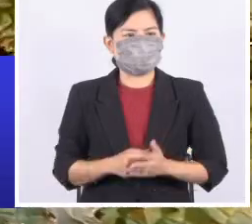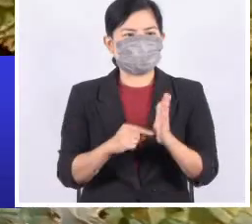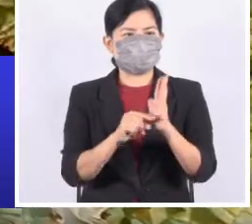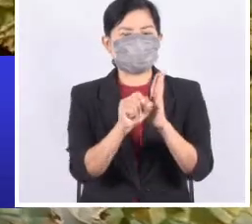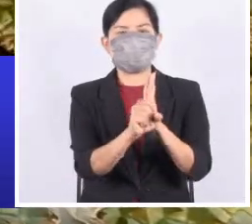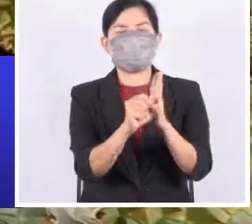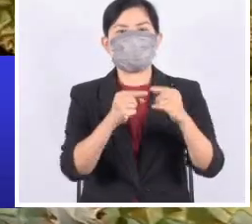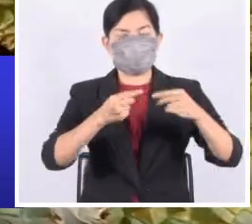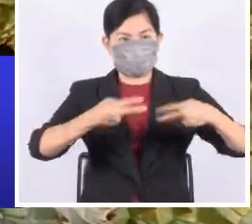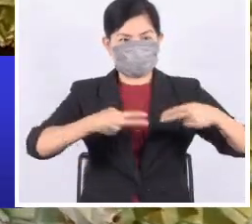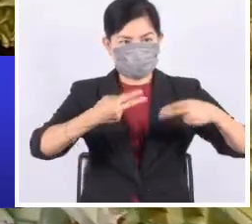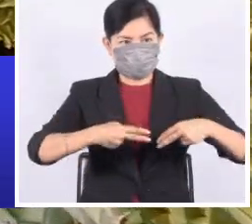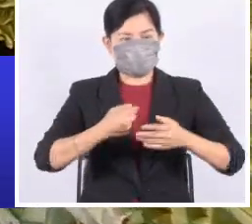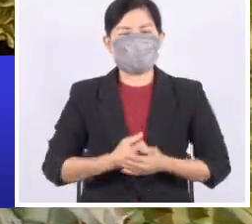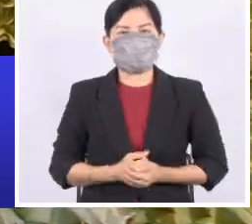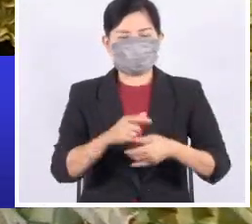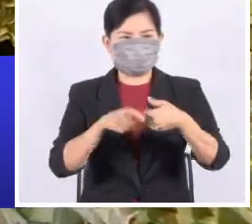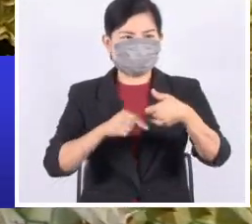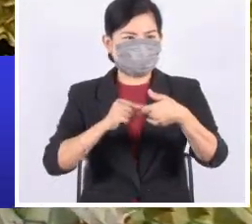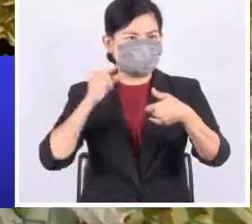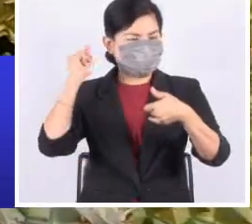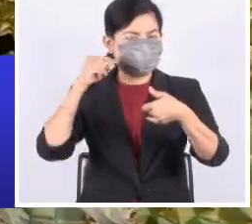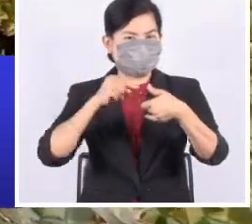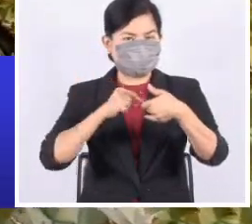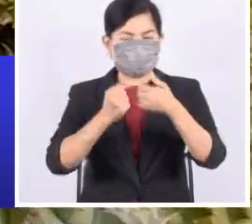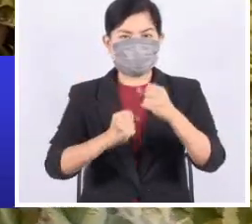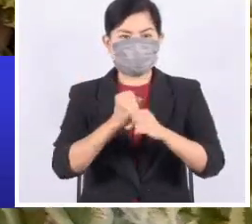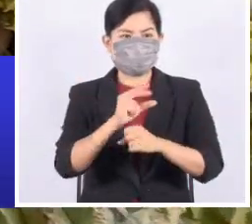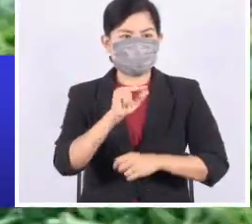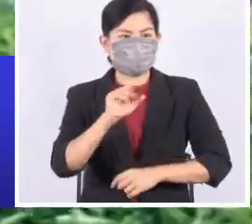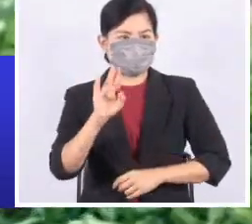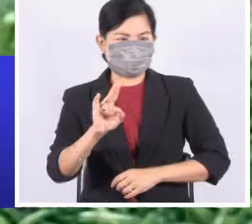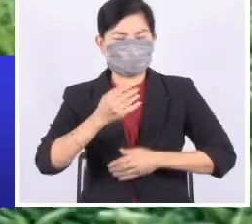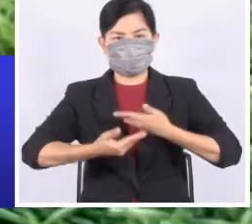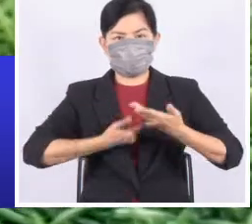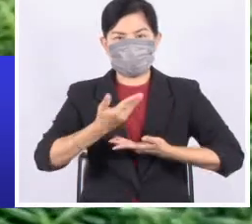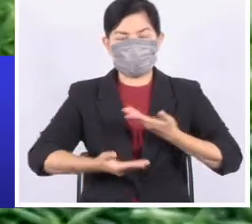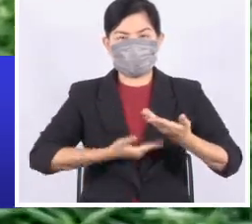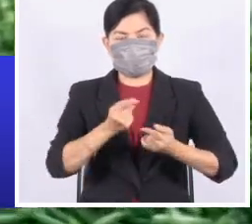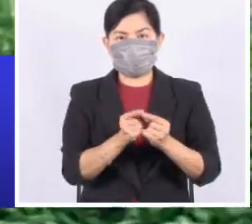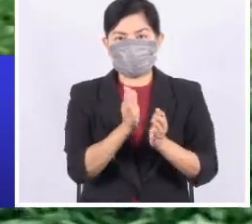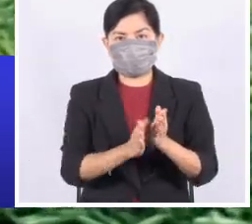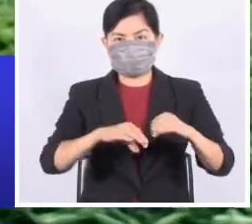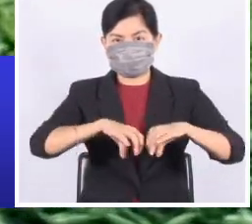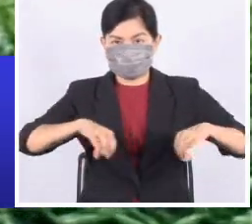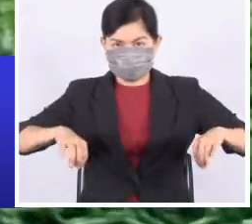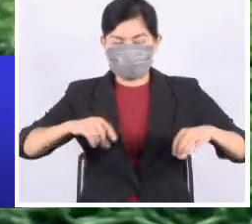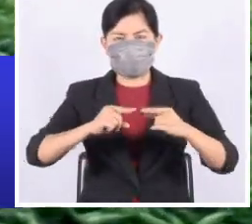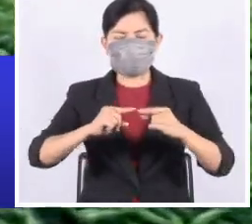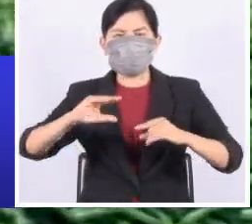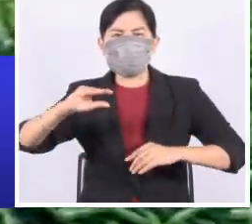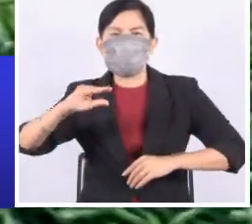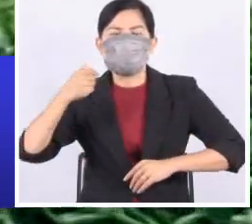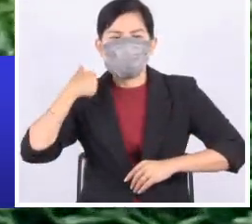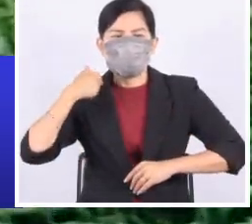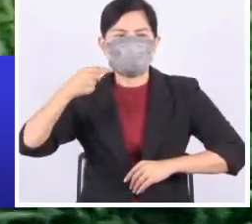แม่ค้าคือคุณสุรัสวดีซับแต้มอายุ37ปีเธอก็ขายทุเรียนหมอนทองแบบนี้นั่นแหละนะใครมาซื้อเนี่ยก็แก่อุ้ยผู้สวยงาม